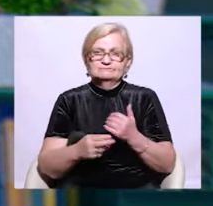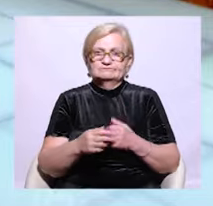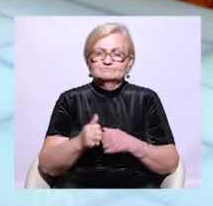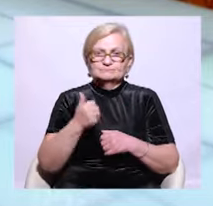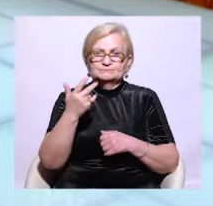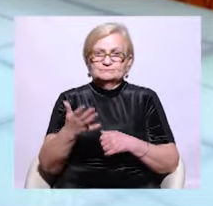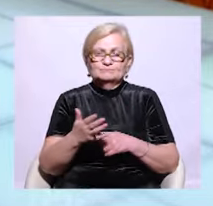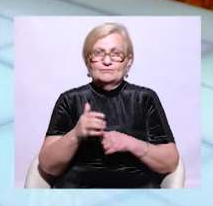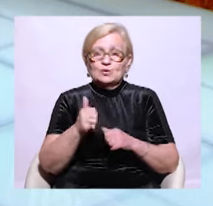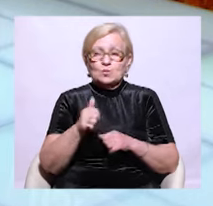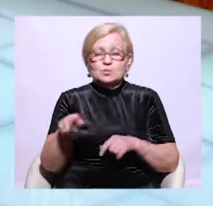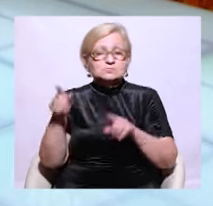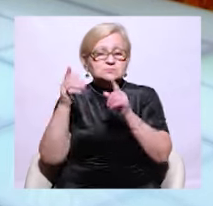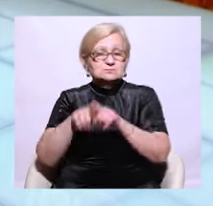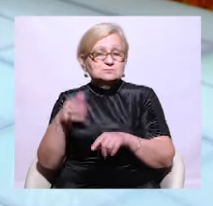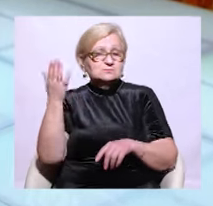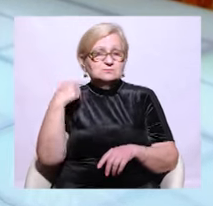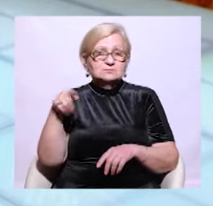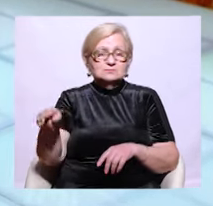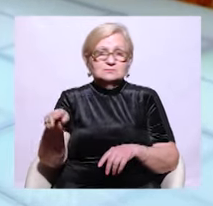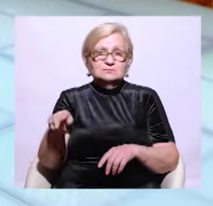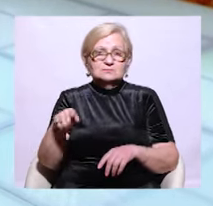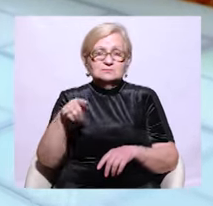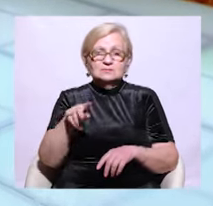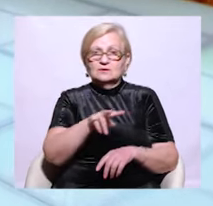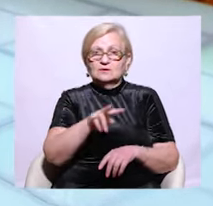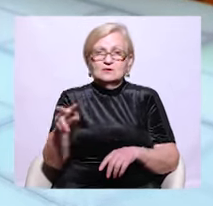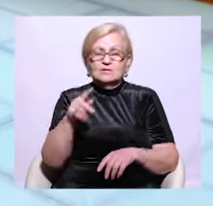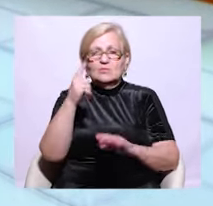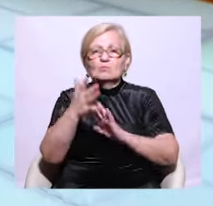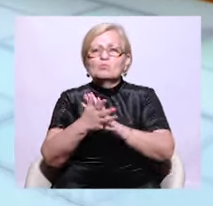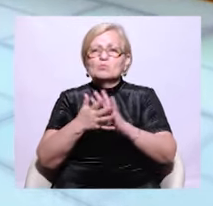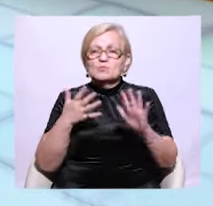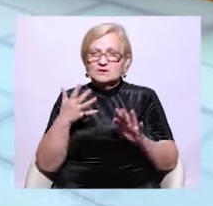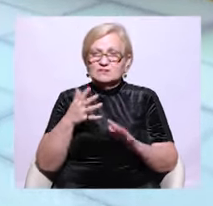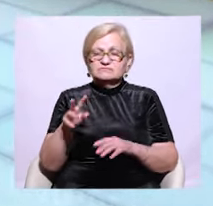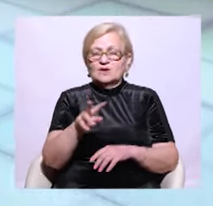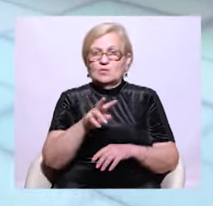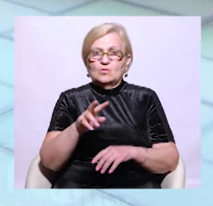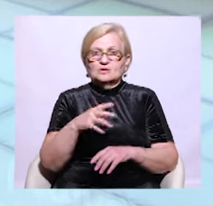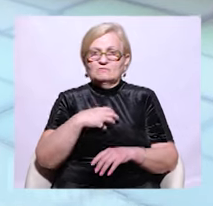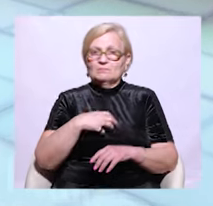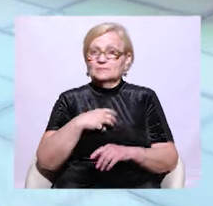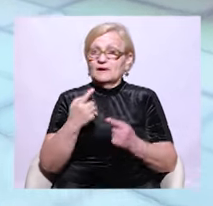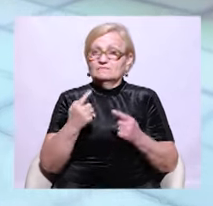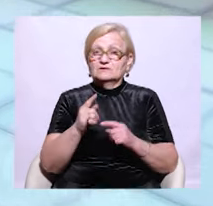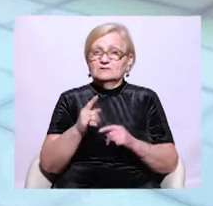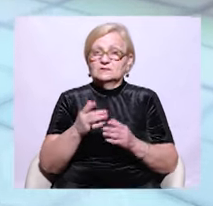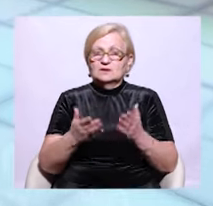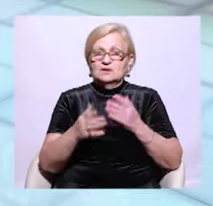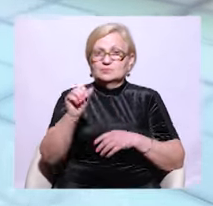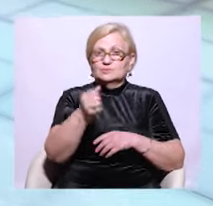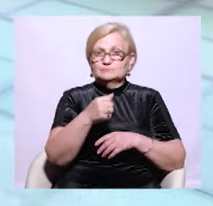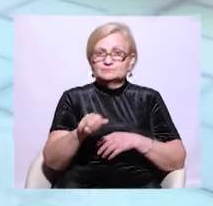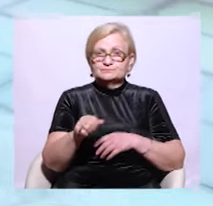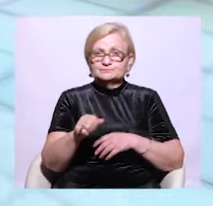გამარჯვება. როგორც გრიგოლ ხანძთელი, ისე ილია ჭავჭავაძე მიხვდნენ ერთ უმთავრეს რაღაცას. თუ